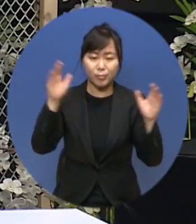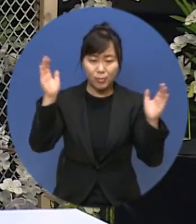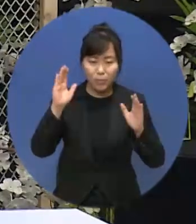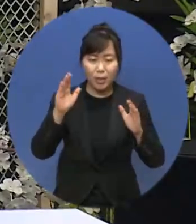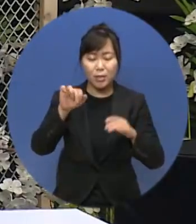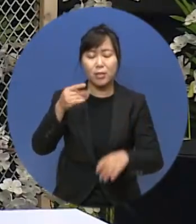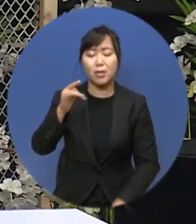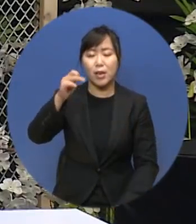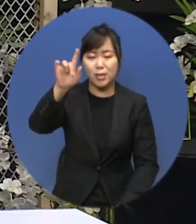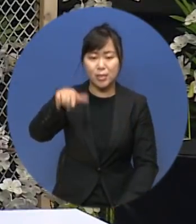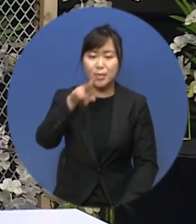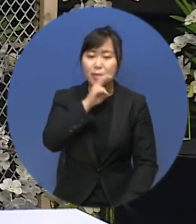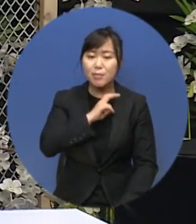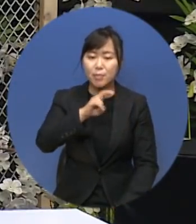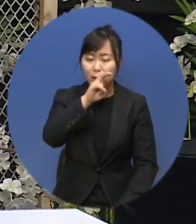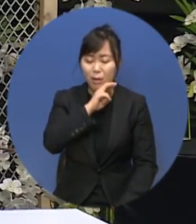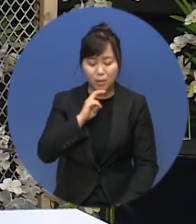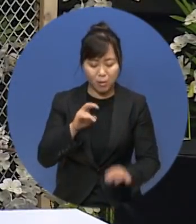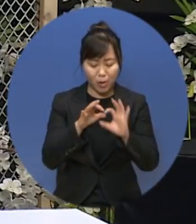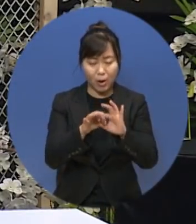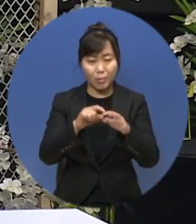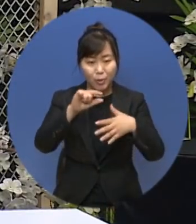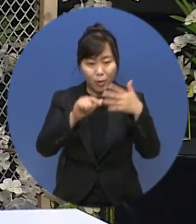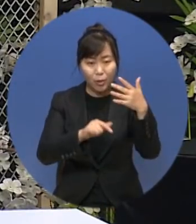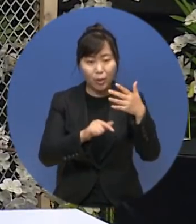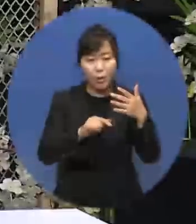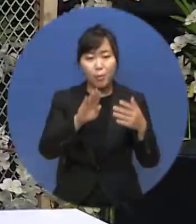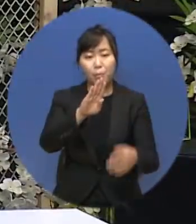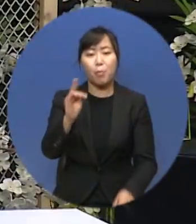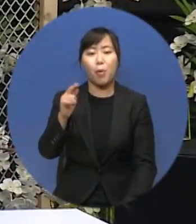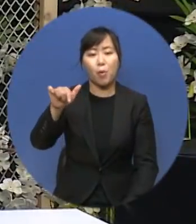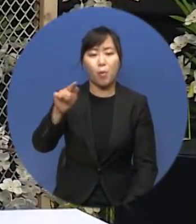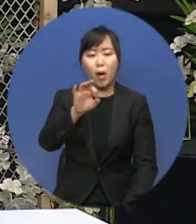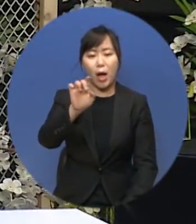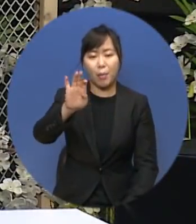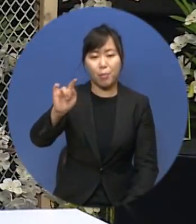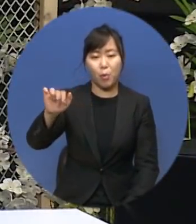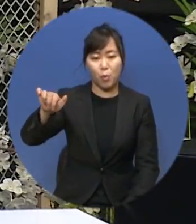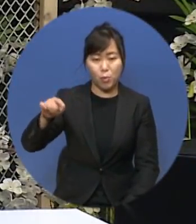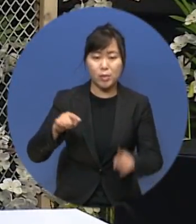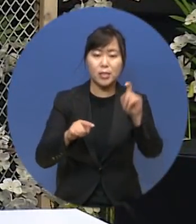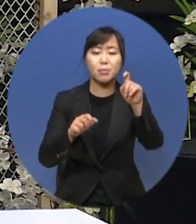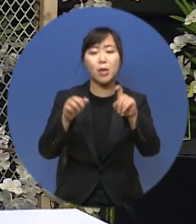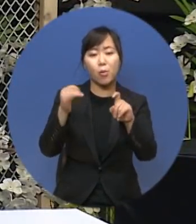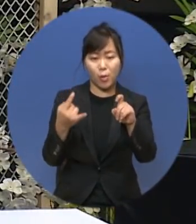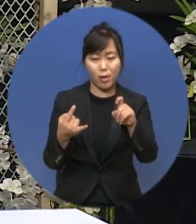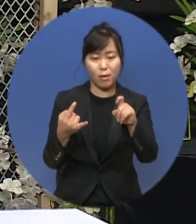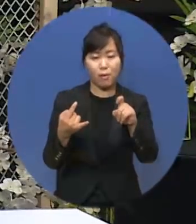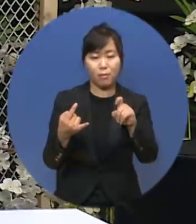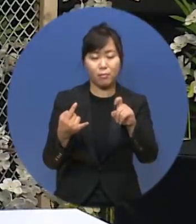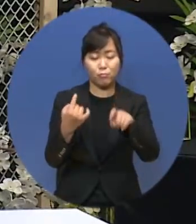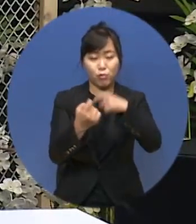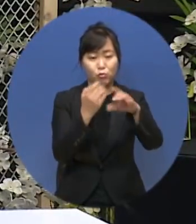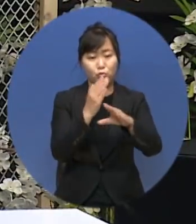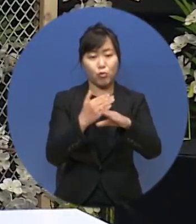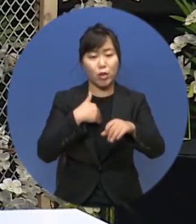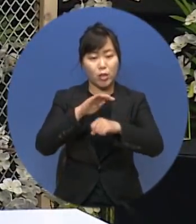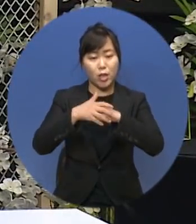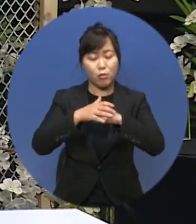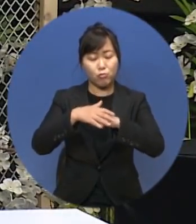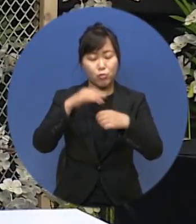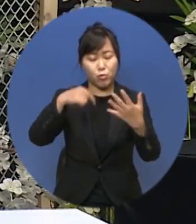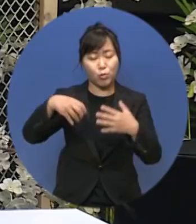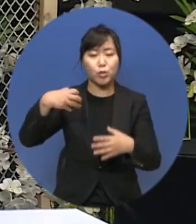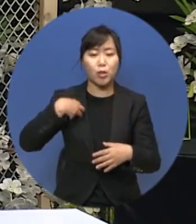클래식 음악 멘토링 프로그램인 뻗고 앞뻗고는 11회째 운영 중에 있습니다. 저희